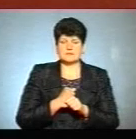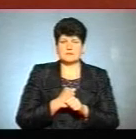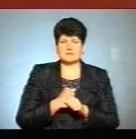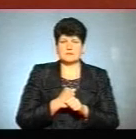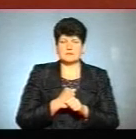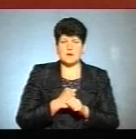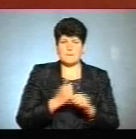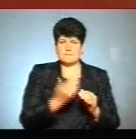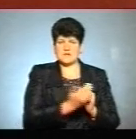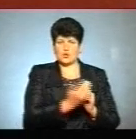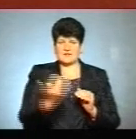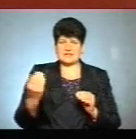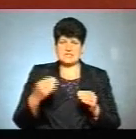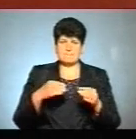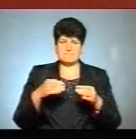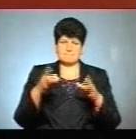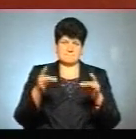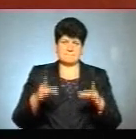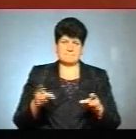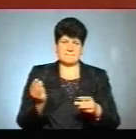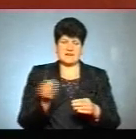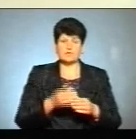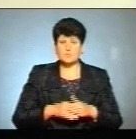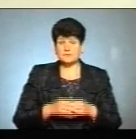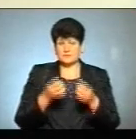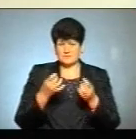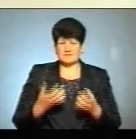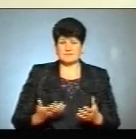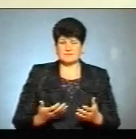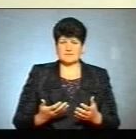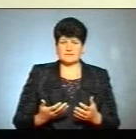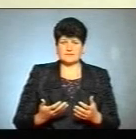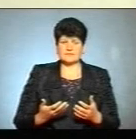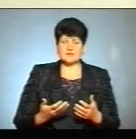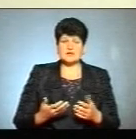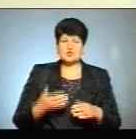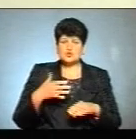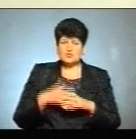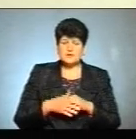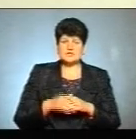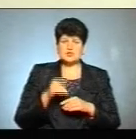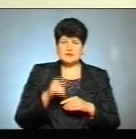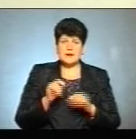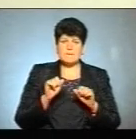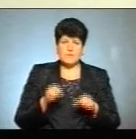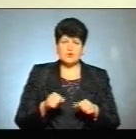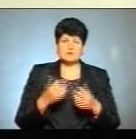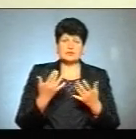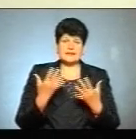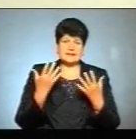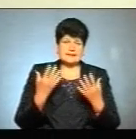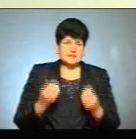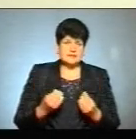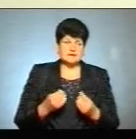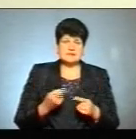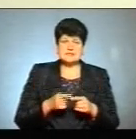обгородитися, відмежуватися плівкою. Звичайно, розумієте, що вона може протриматися декілька днів, це